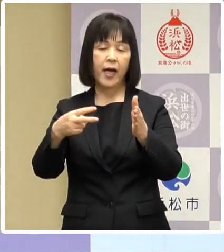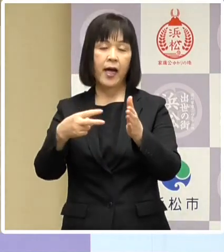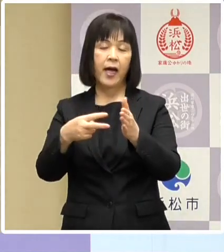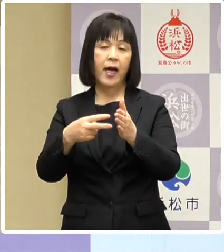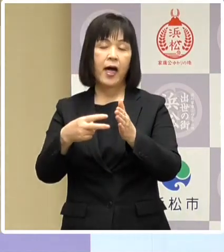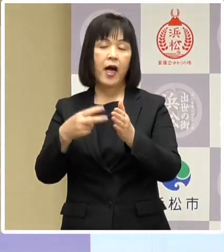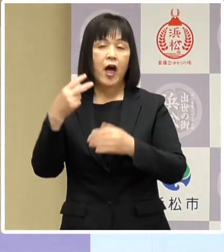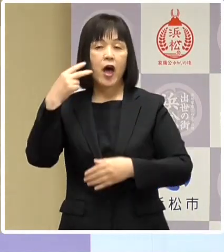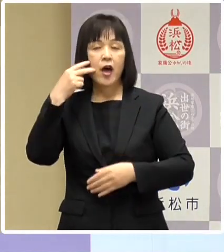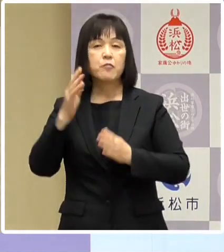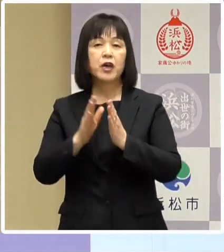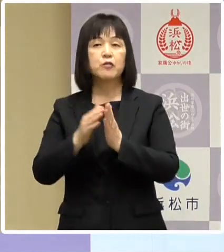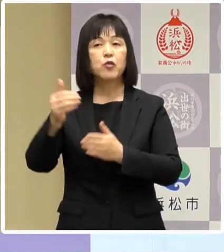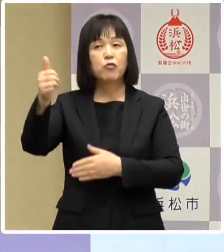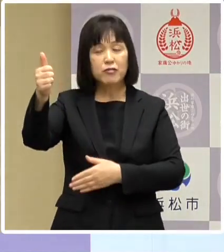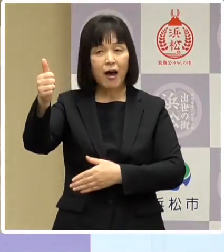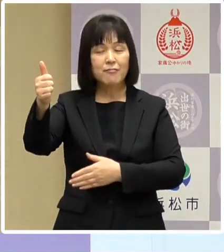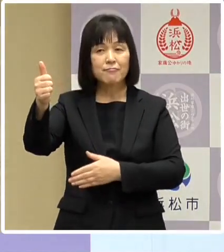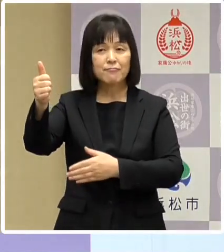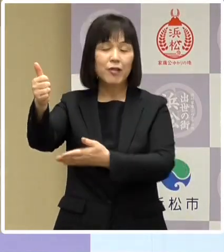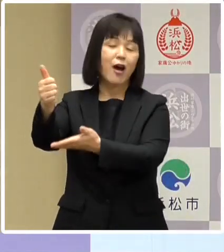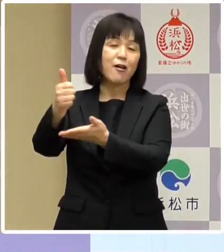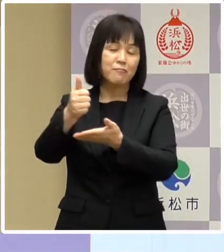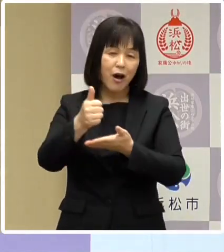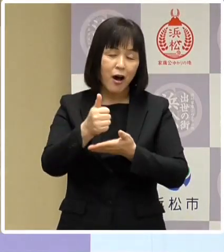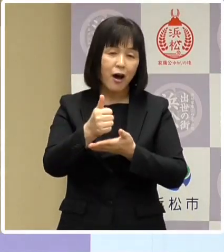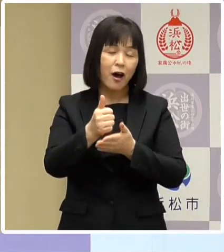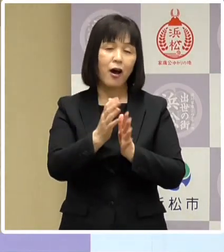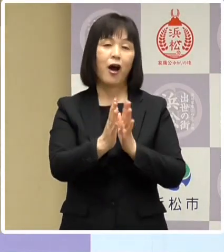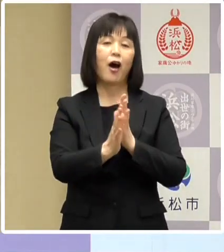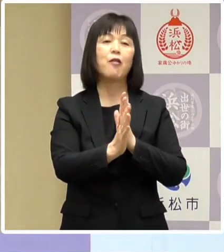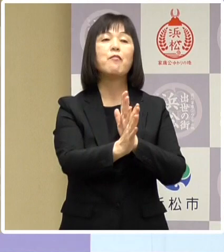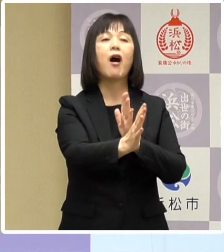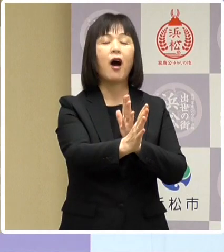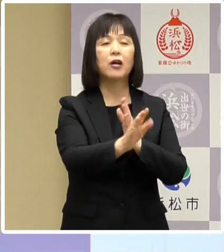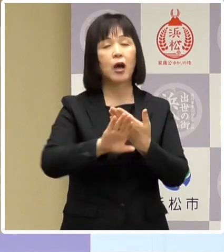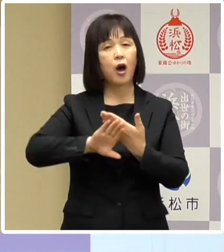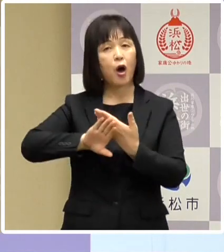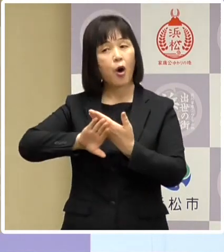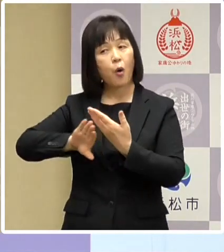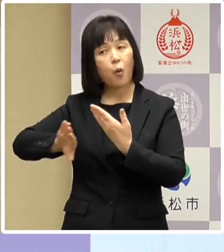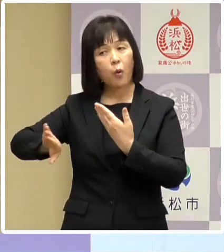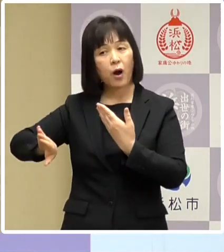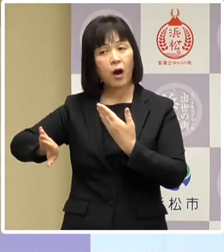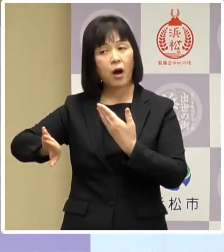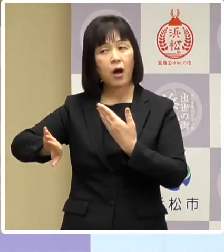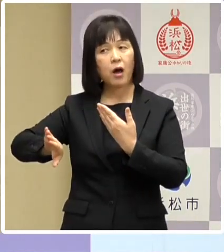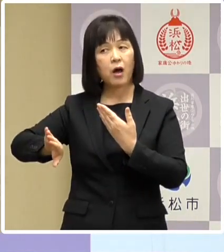馬武者行列が抽選で見るっていうのは分かるんですけど、他のものに関しては